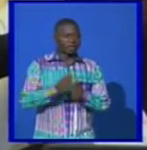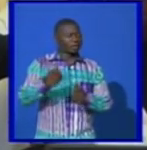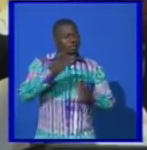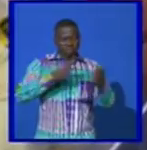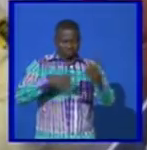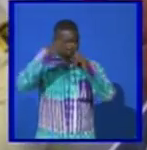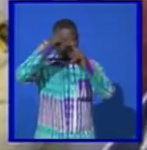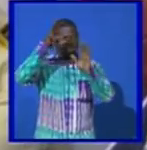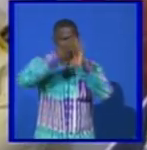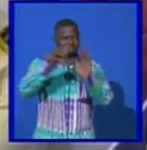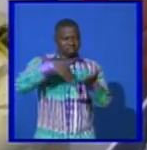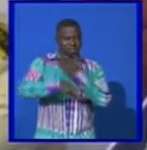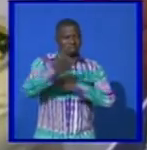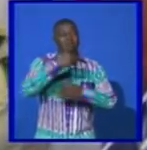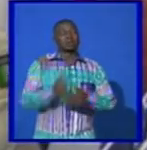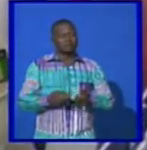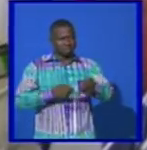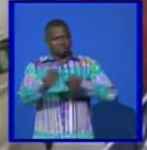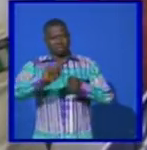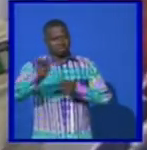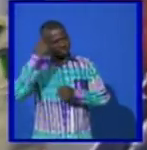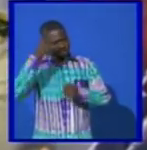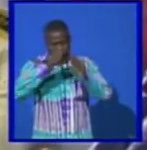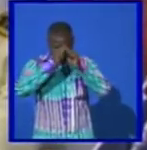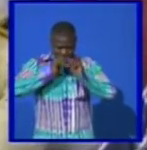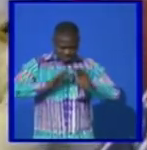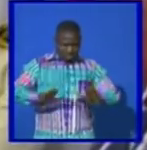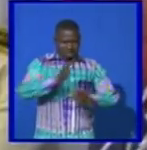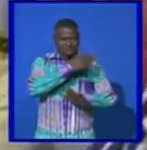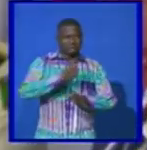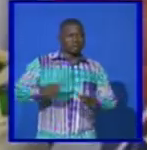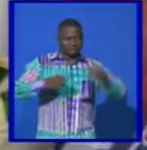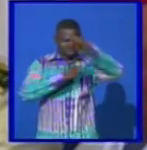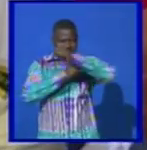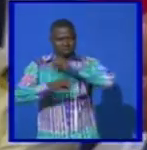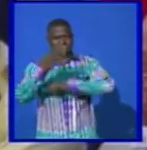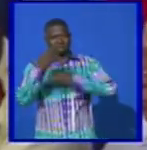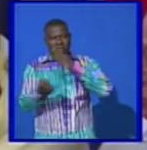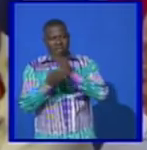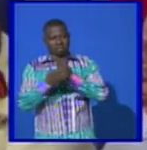domaine de la gouvernance politique, de la paix, de la sécurité, aussi bien économique que sociale.